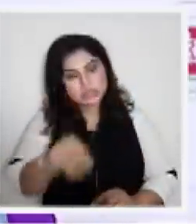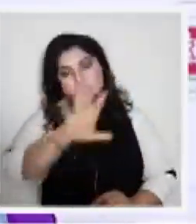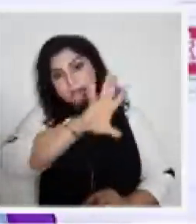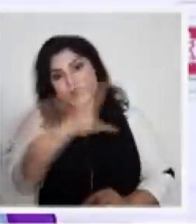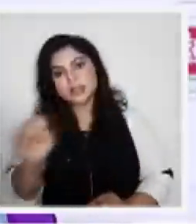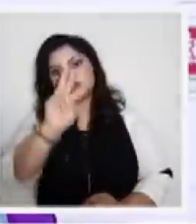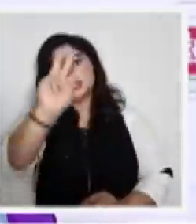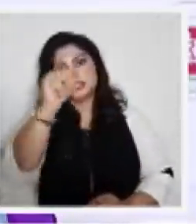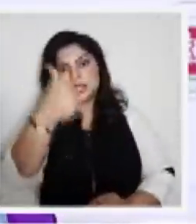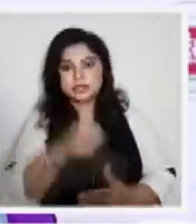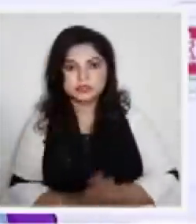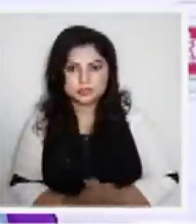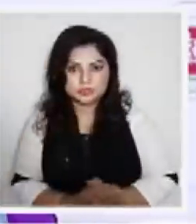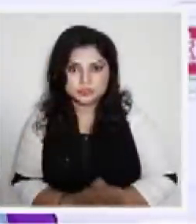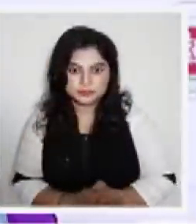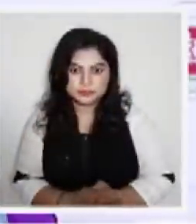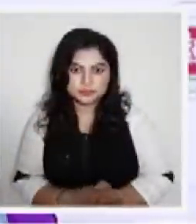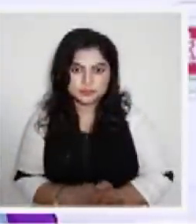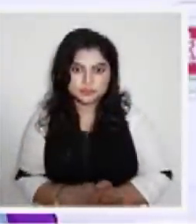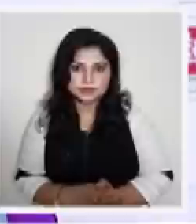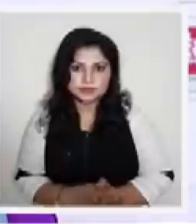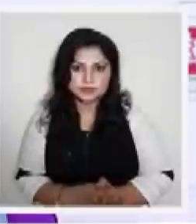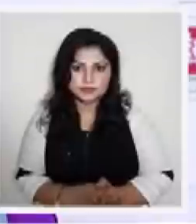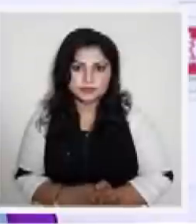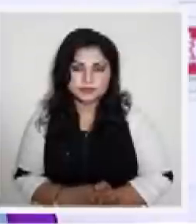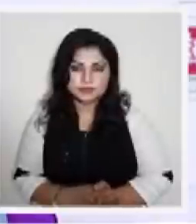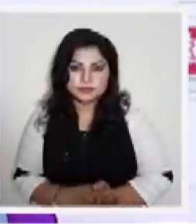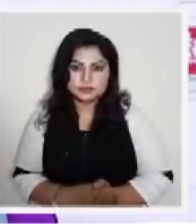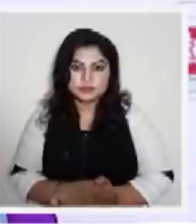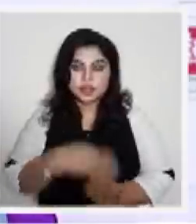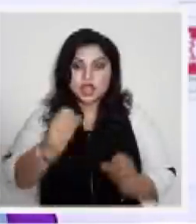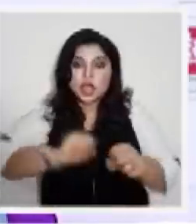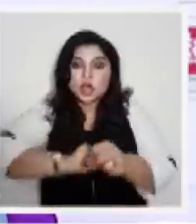3,25,644 জন, বর্তমানে কোয়ারেন্টাইনে আছেন 63,537 জন।